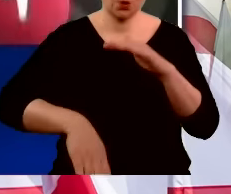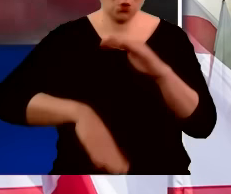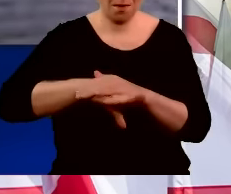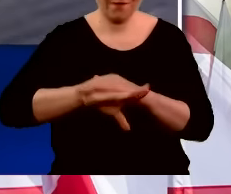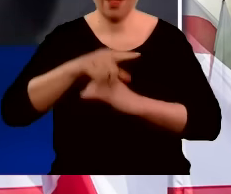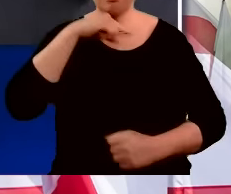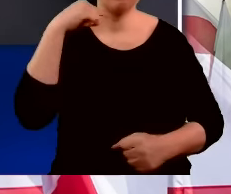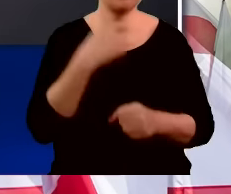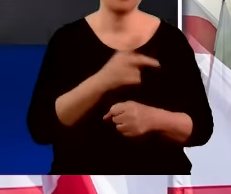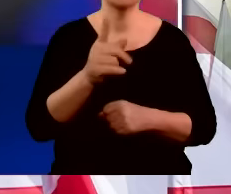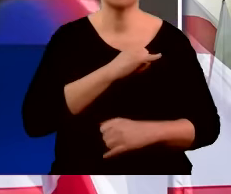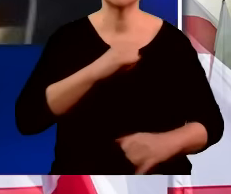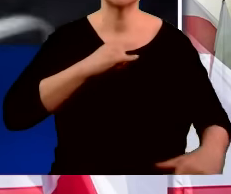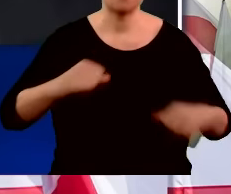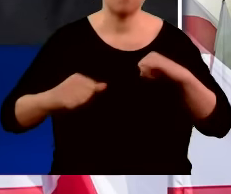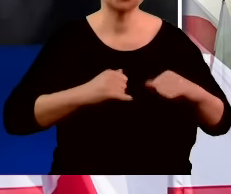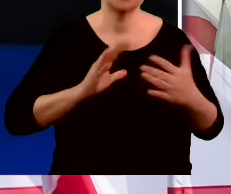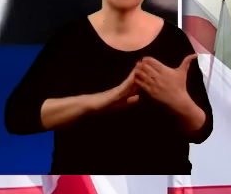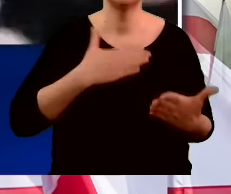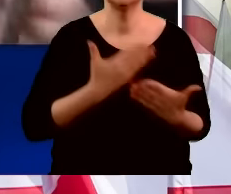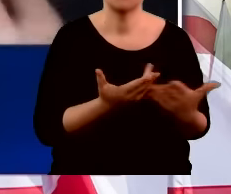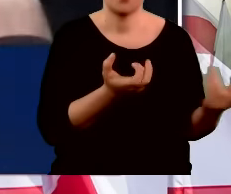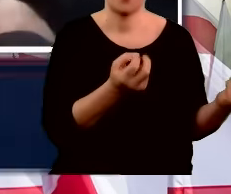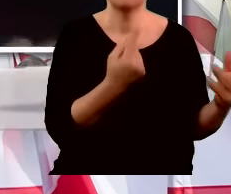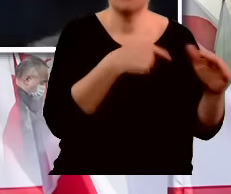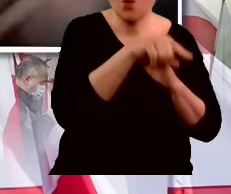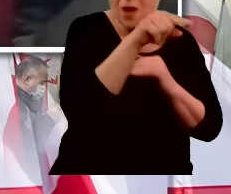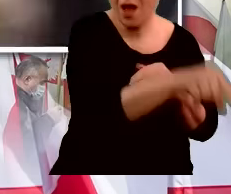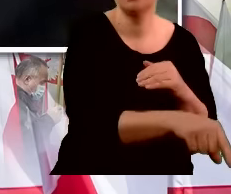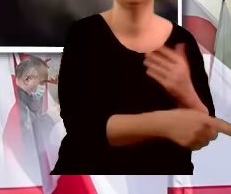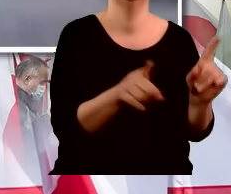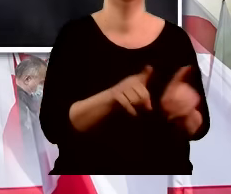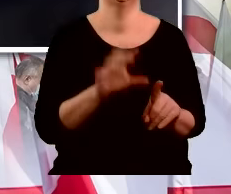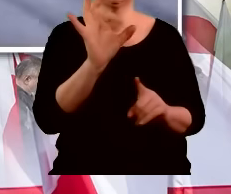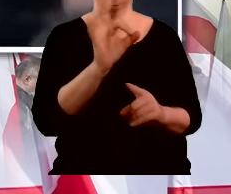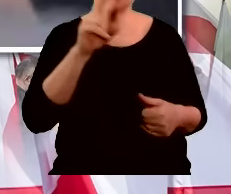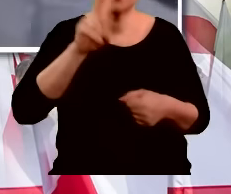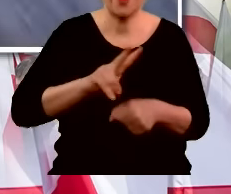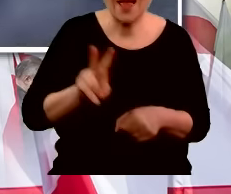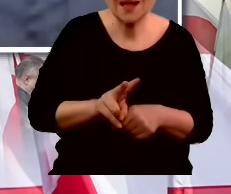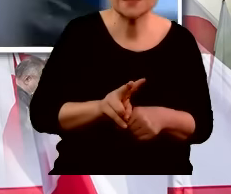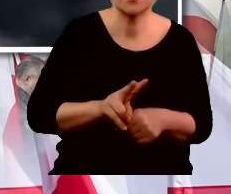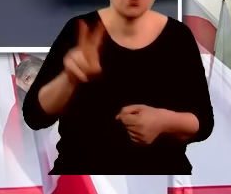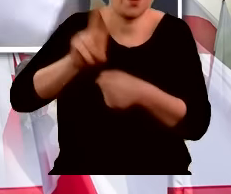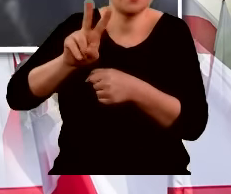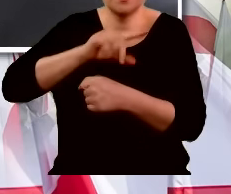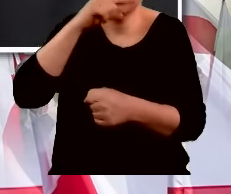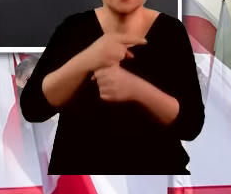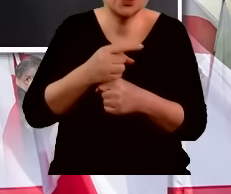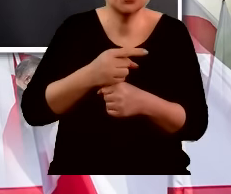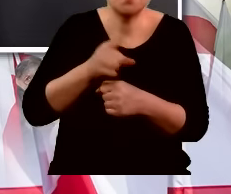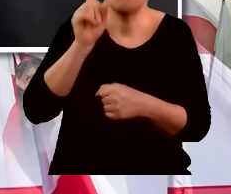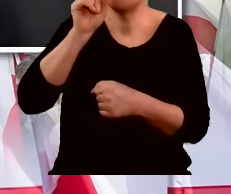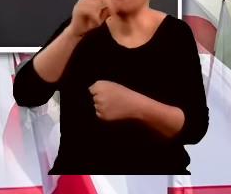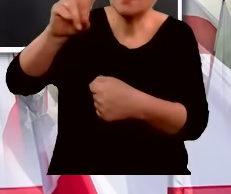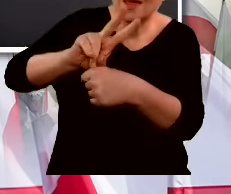nasz samorząd, tak jak jest na przykład, nie wiem, w adwokaturze, tak jak jest u państwa w redakcji, to redakcja decyduje, czy pan jest redaktorem